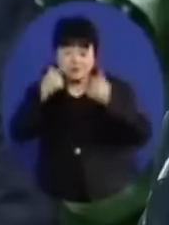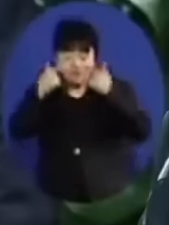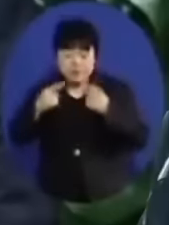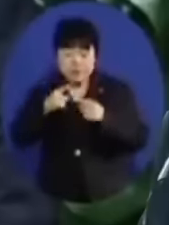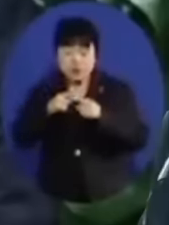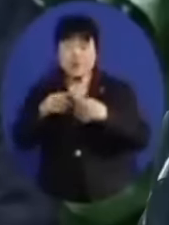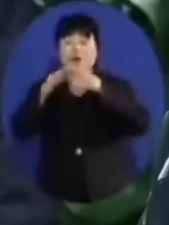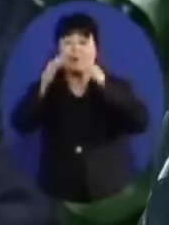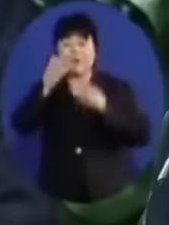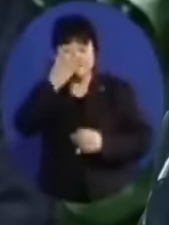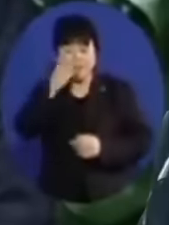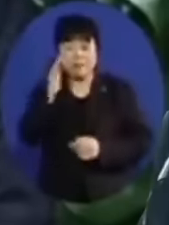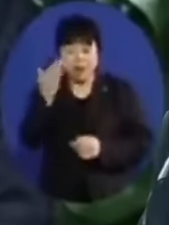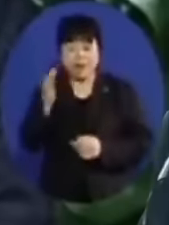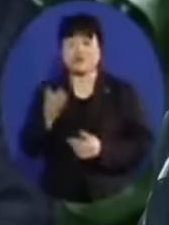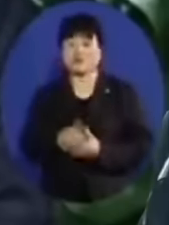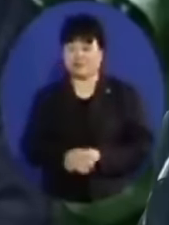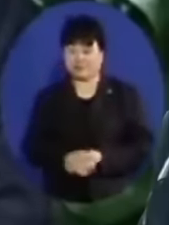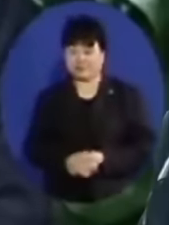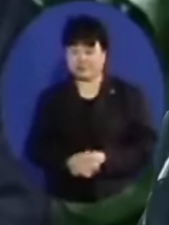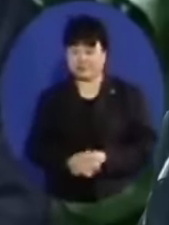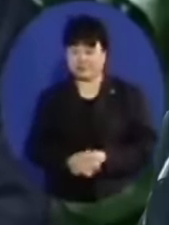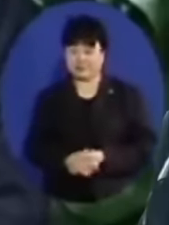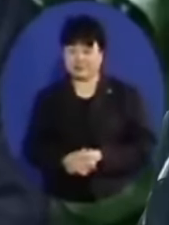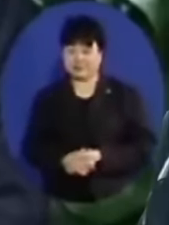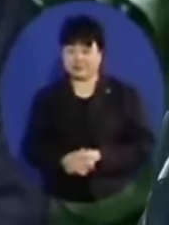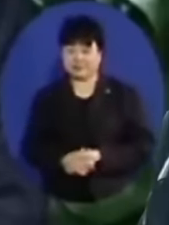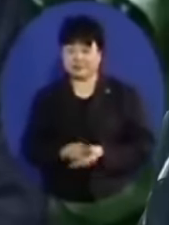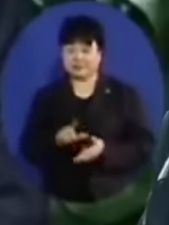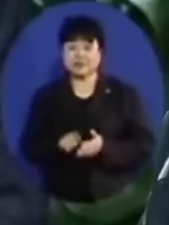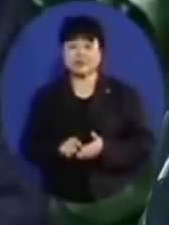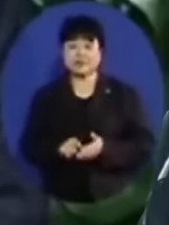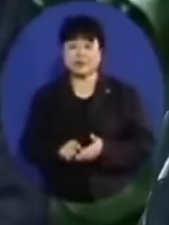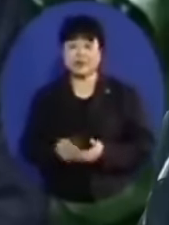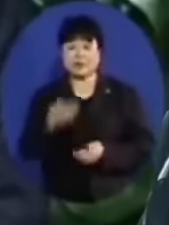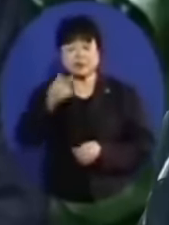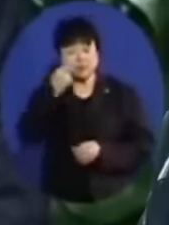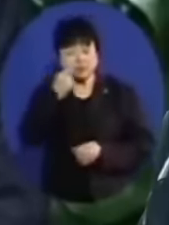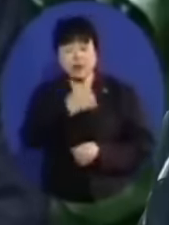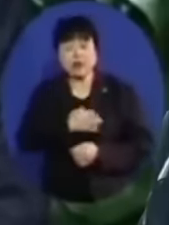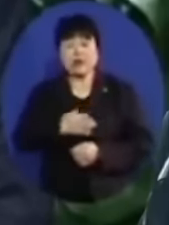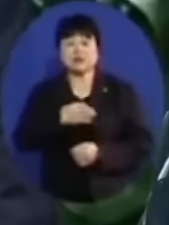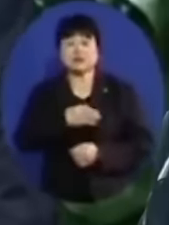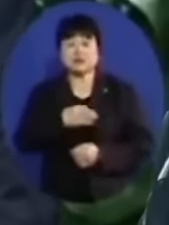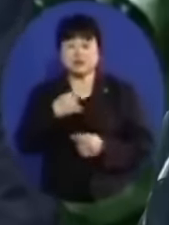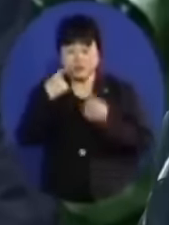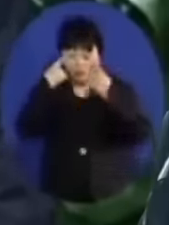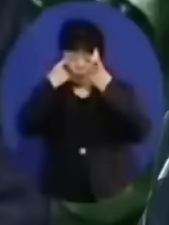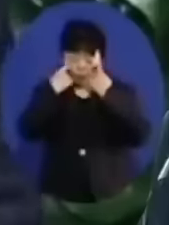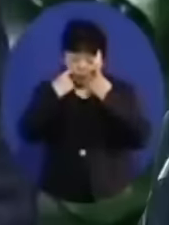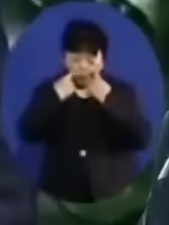이 교회는 짓겠구나. 제가 그때 너무 못 먹고 너무 걱정을 하게 되면